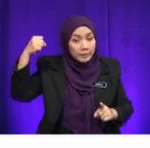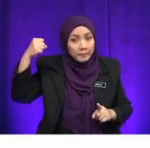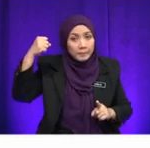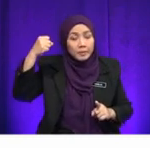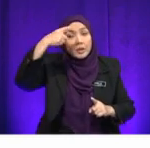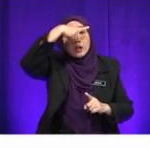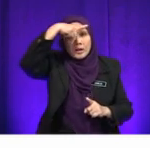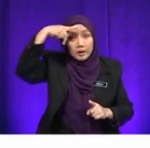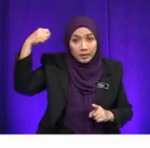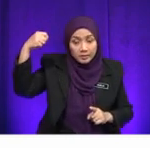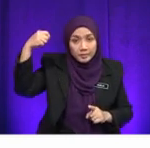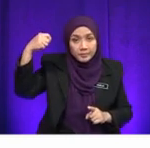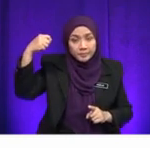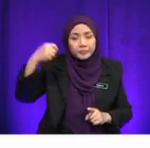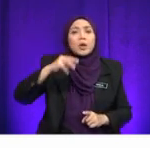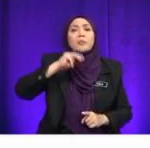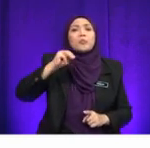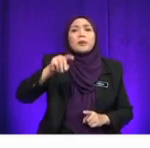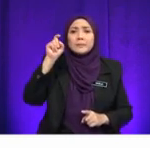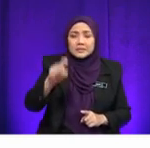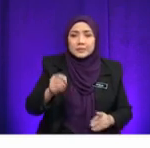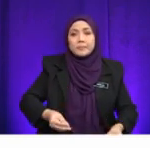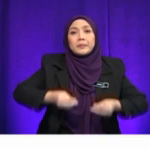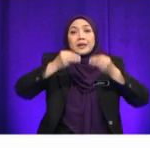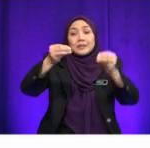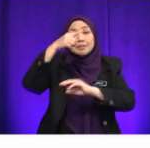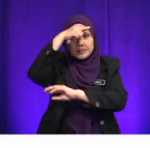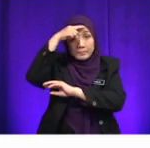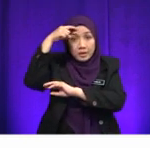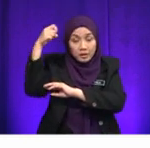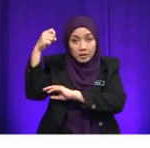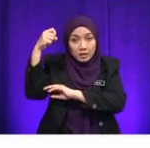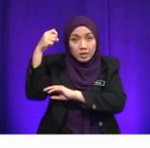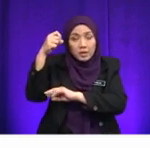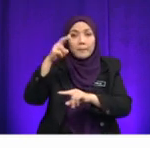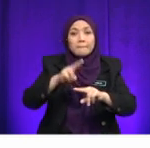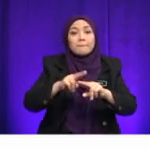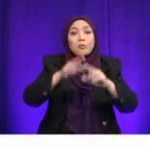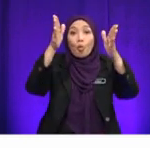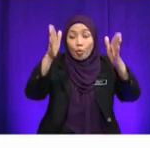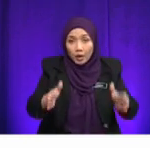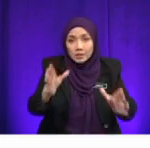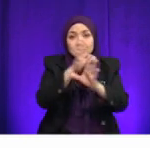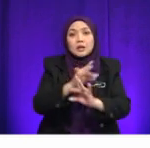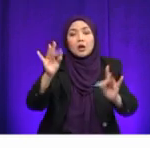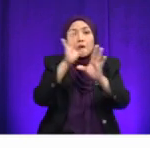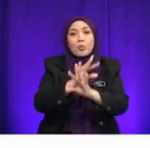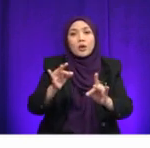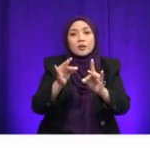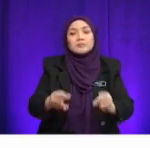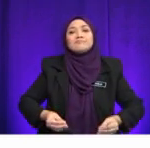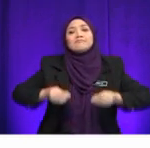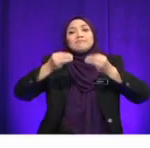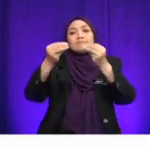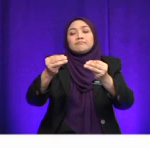ataupun ketika ketemu dia mesti memberikan sebab penduduk tempat menyerang eh menentang penyerahan serawa jadi saya kongsikan